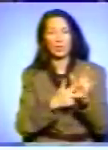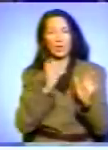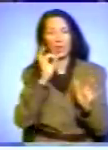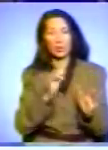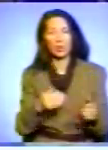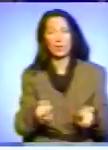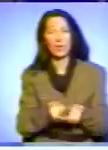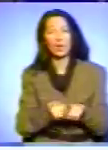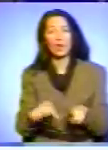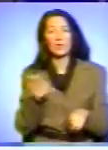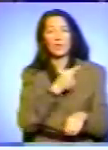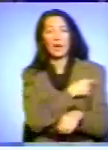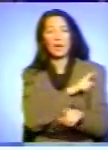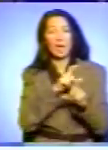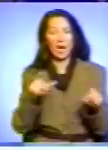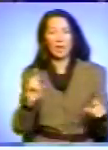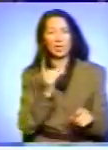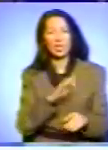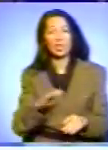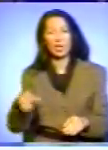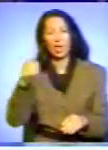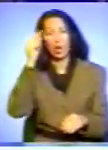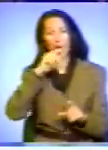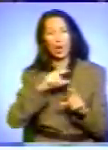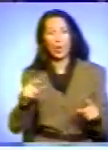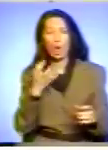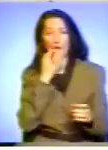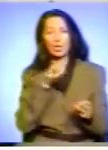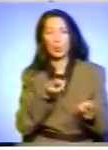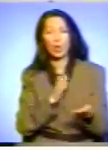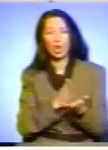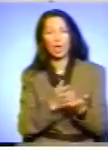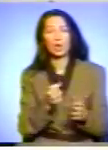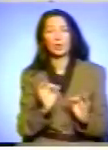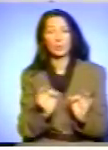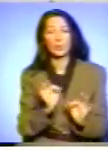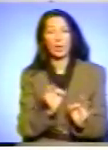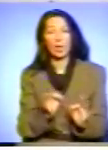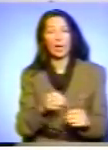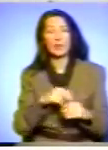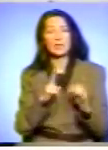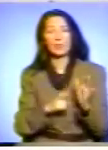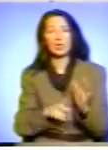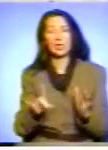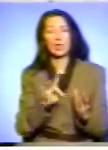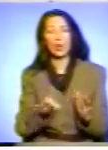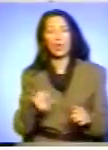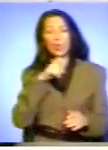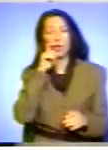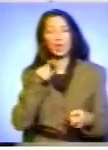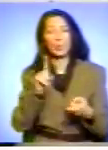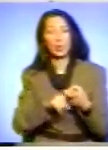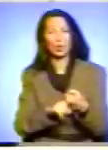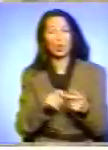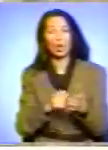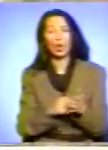лікарні, дитсадки та школи тепло подають справно. 17 регіонів України підключені до опалення